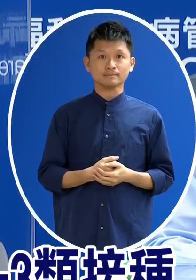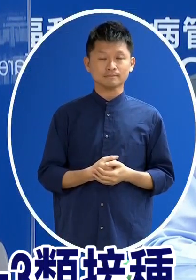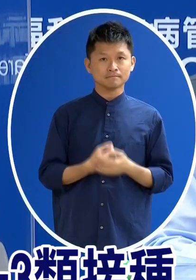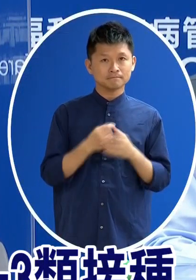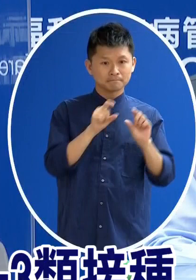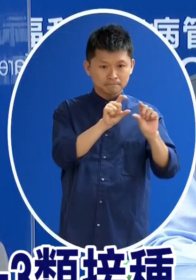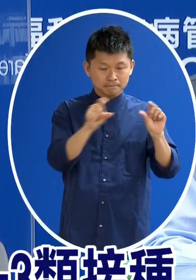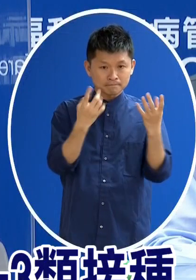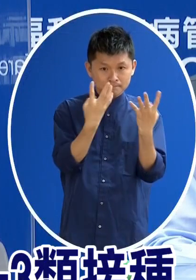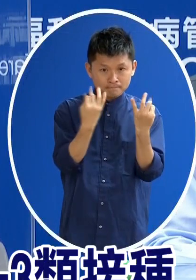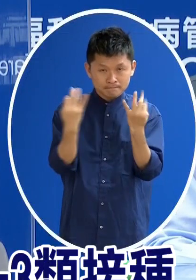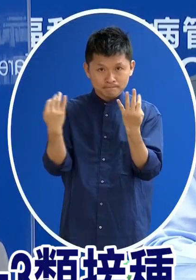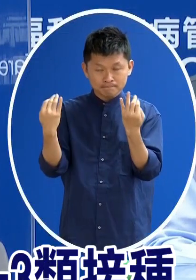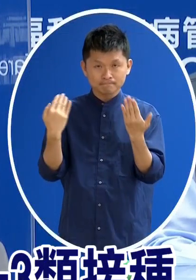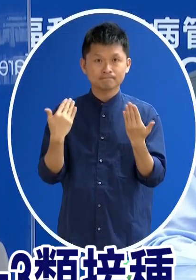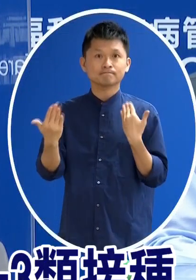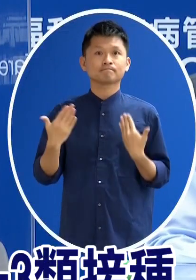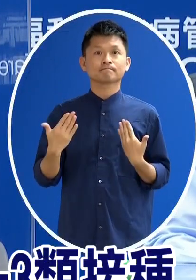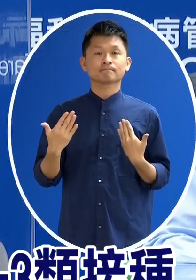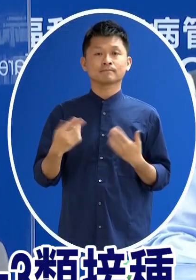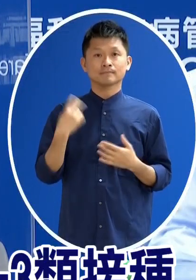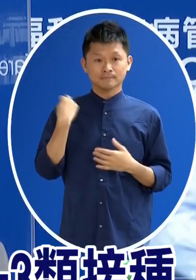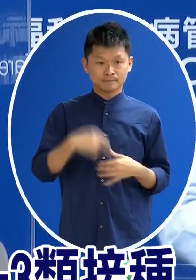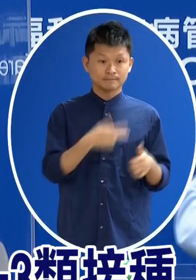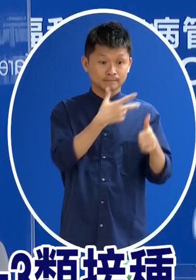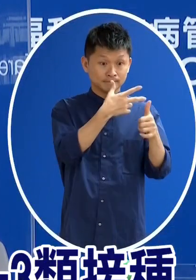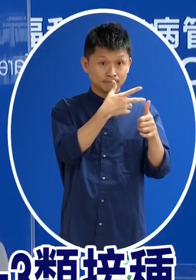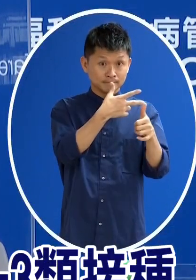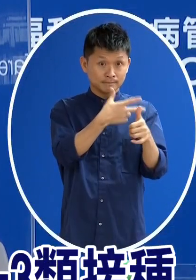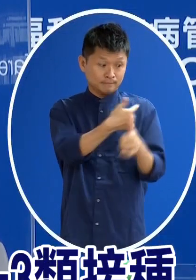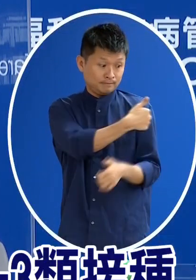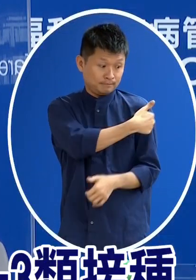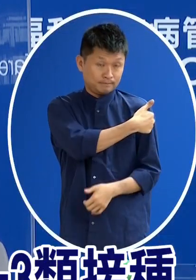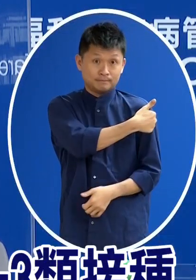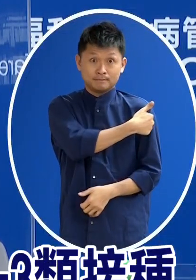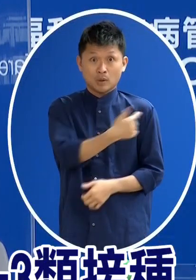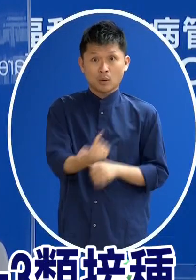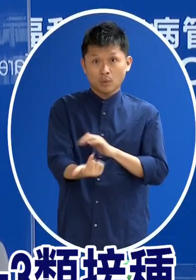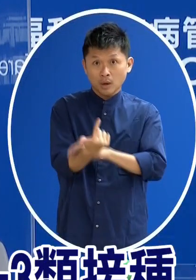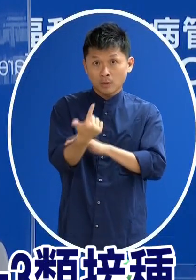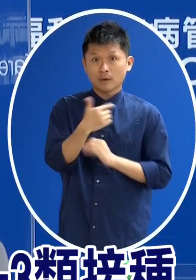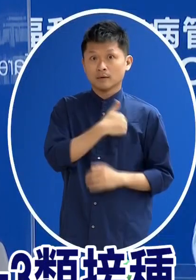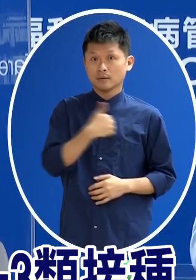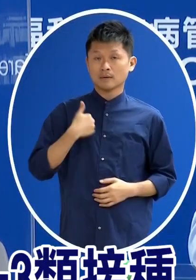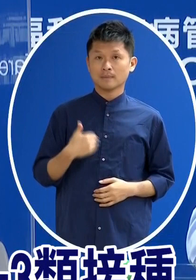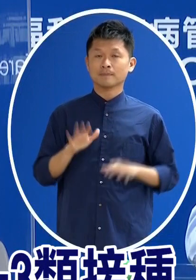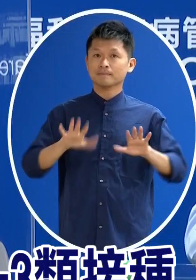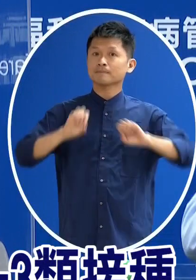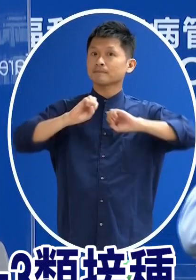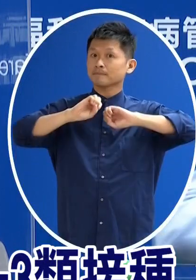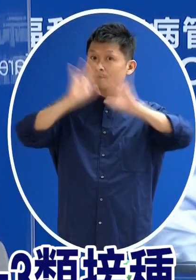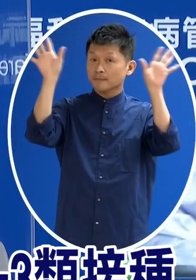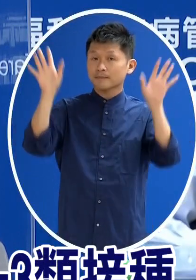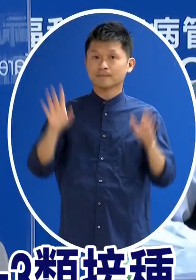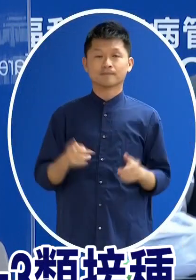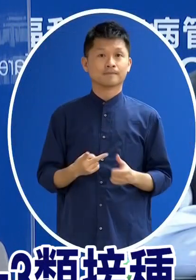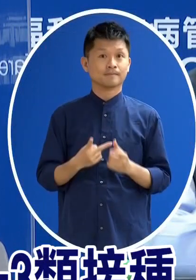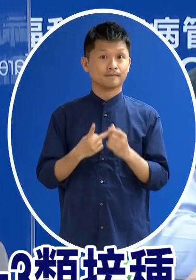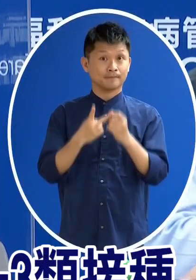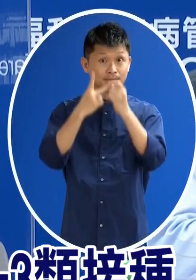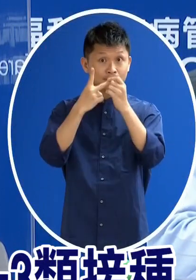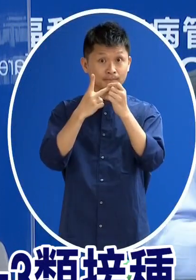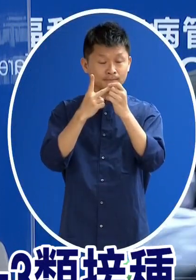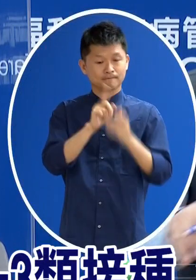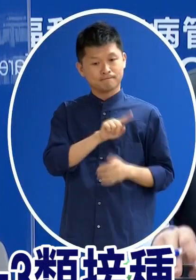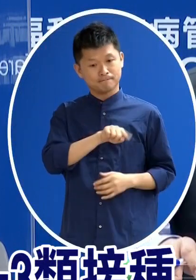数量，能够在施打的效率上能够增加。那我们今天也宣布在这第二次，在接